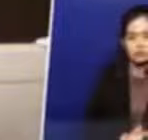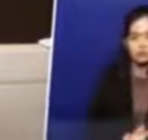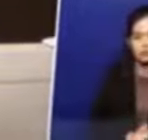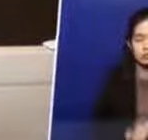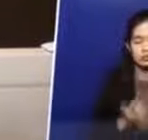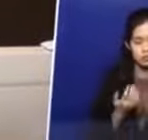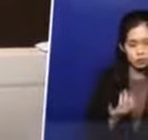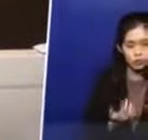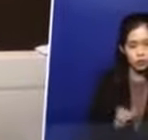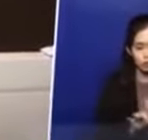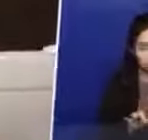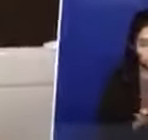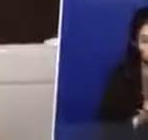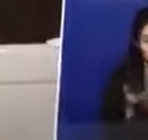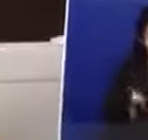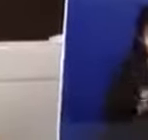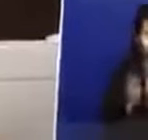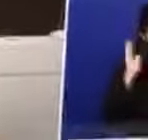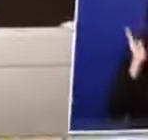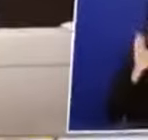ครับ